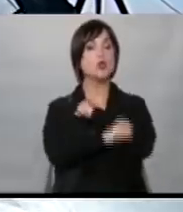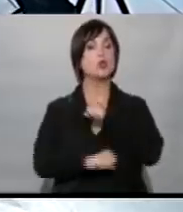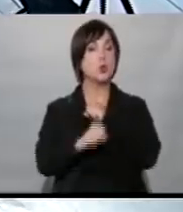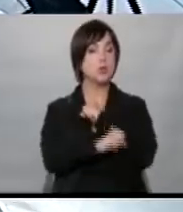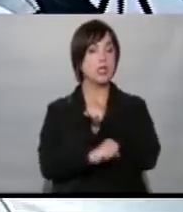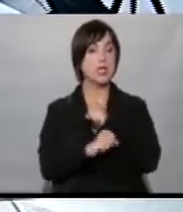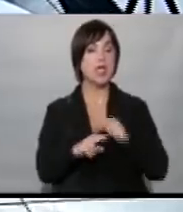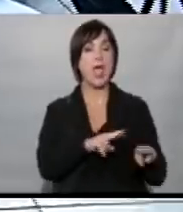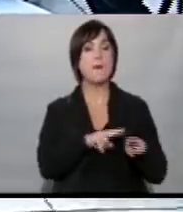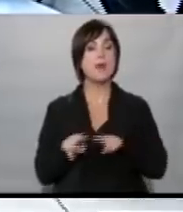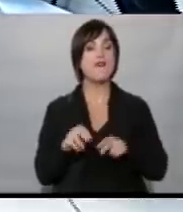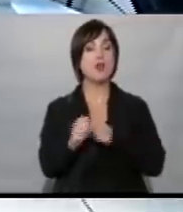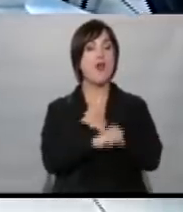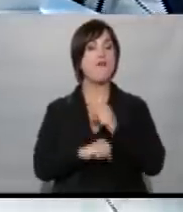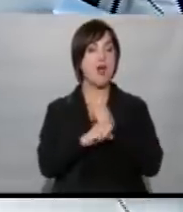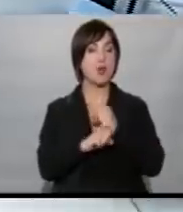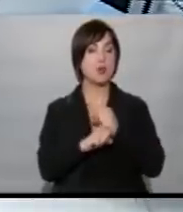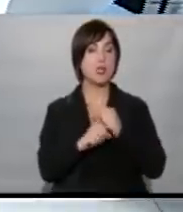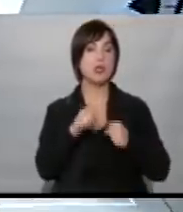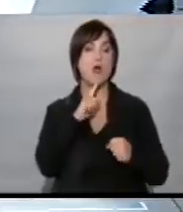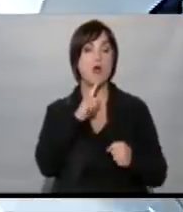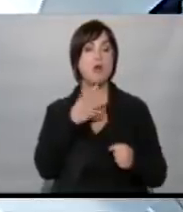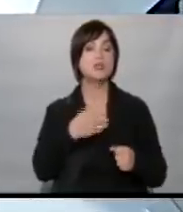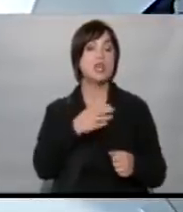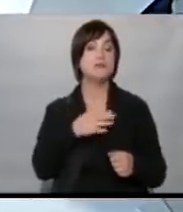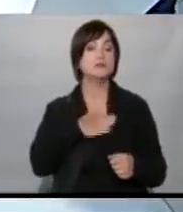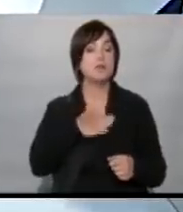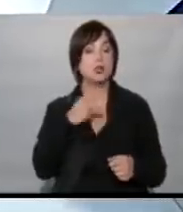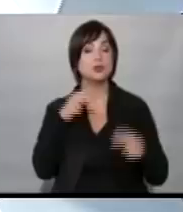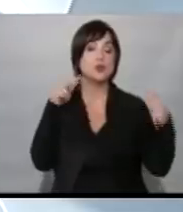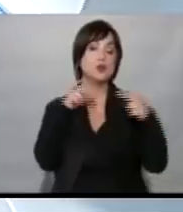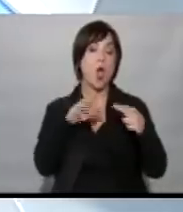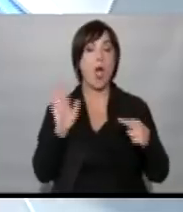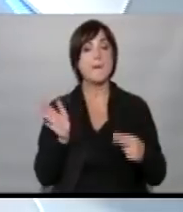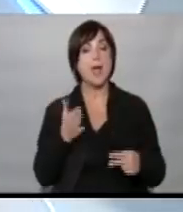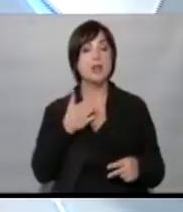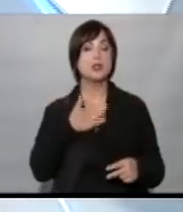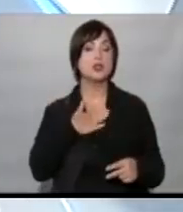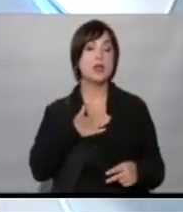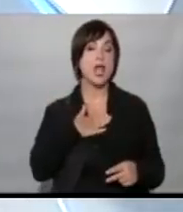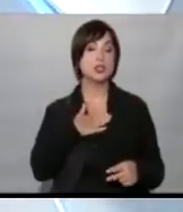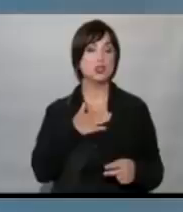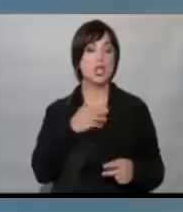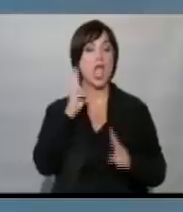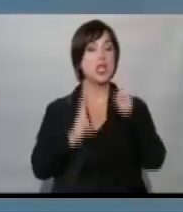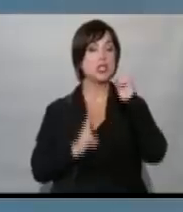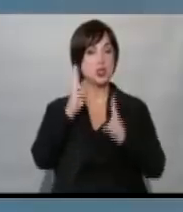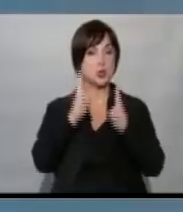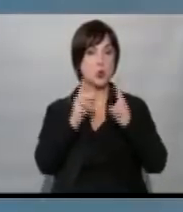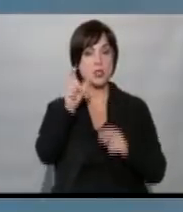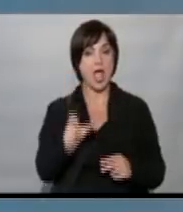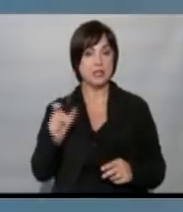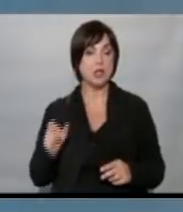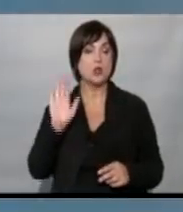на правниот факултет, кои што веројатно се желни да се соочат повторно со нашите дискутанти.